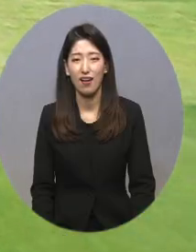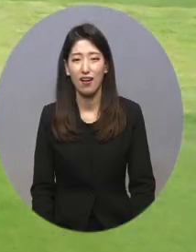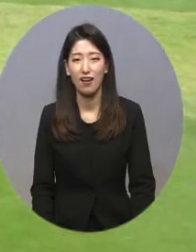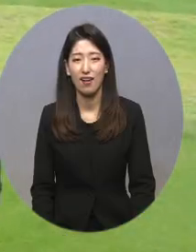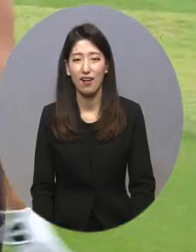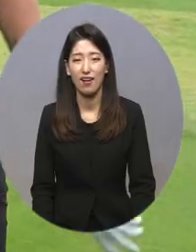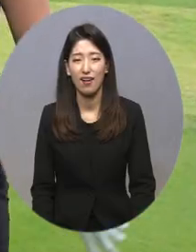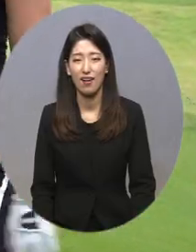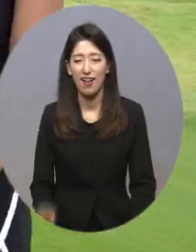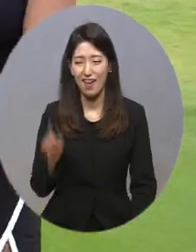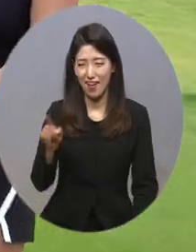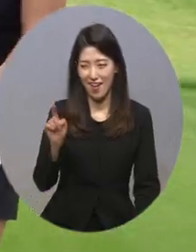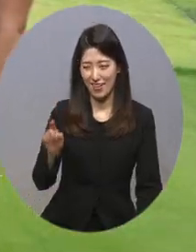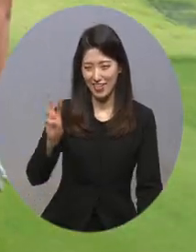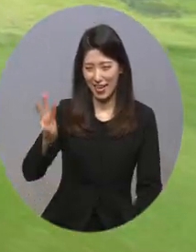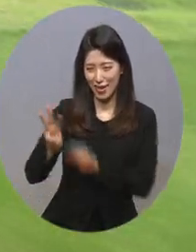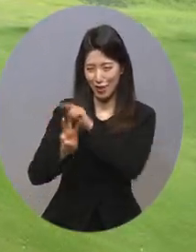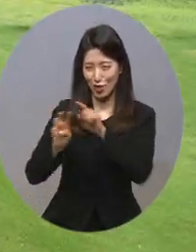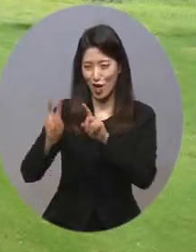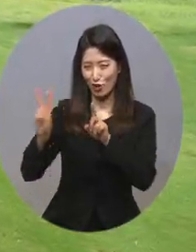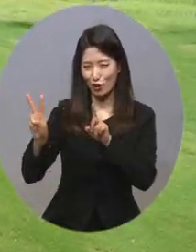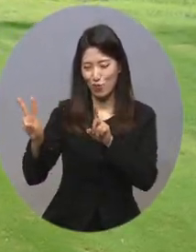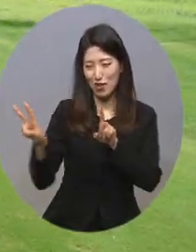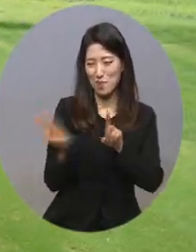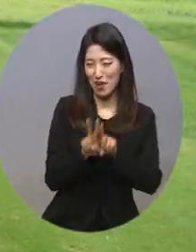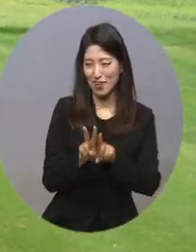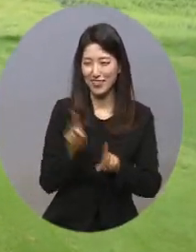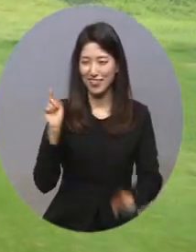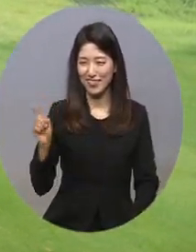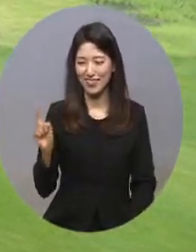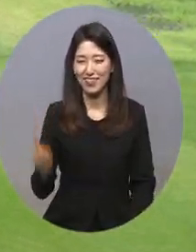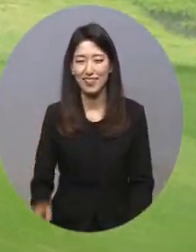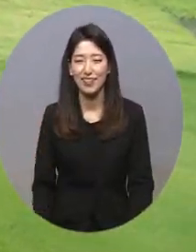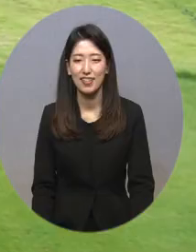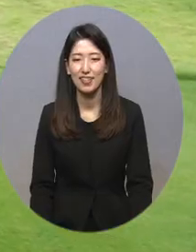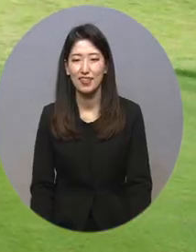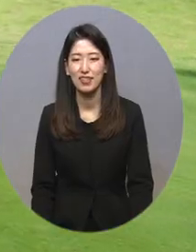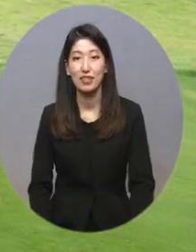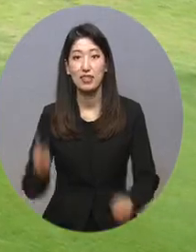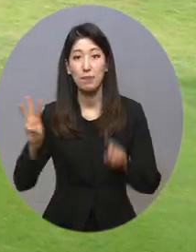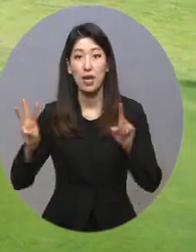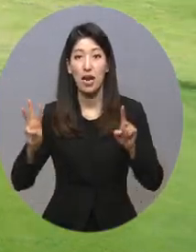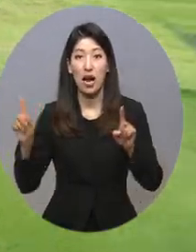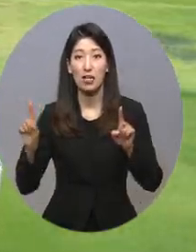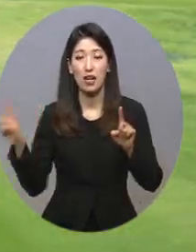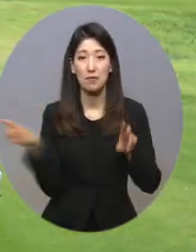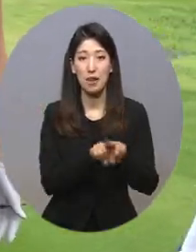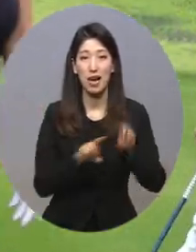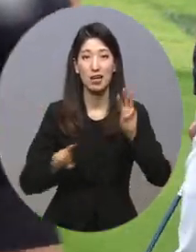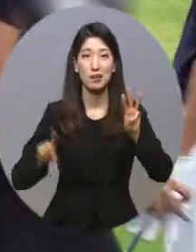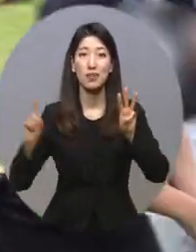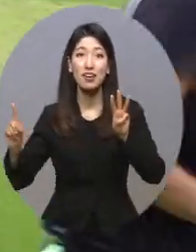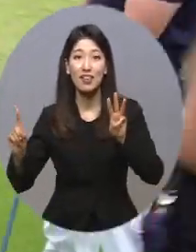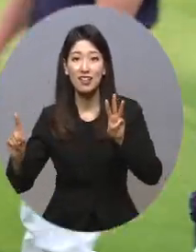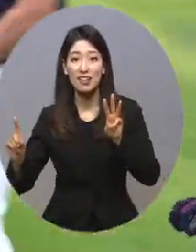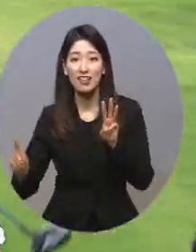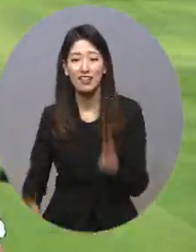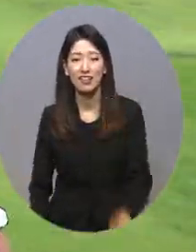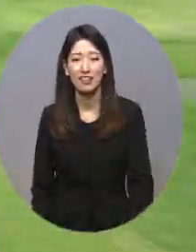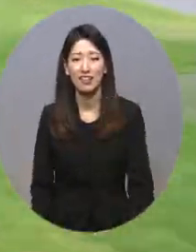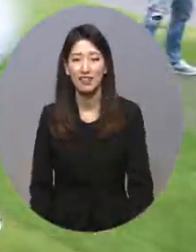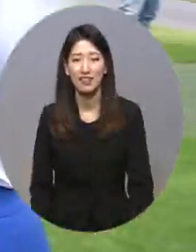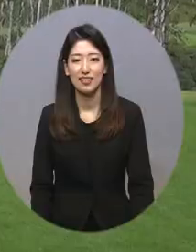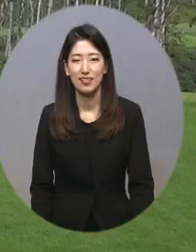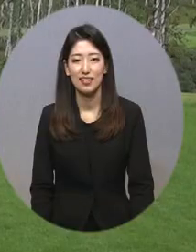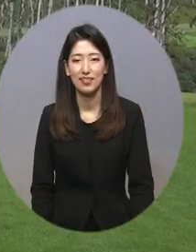명이었어. 아 귀 뭐야? 아 귀가 귀가 너무 간지럽더라고. 오빠 되게 아끼는 건 아니었어? 오빠 되게 아끼는 건 아니었어? 와 3대